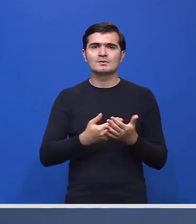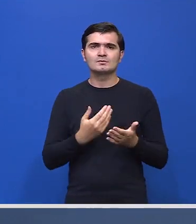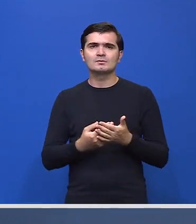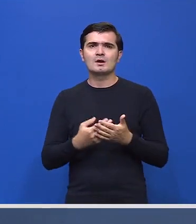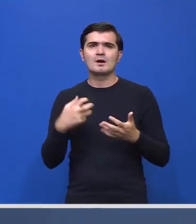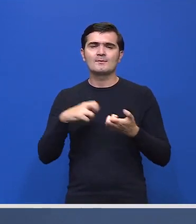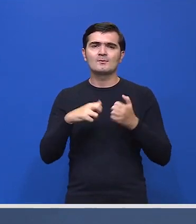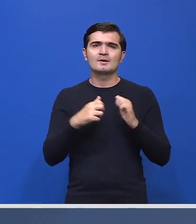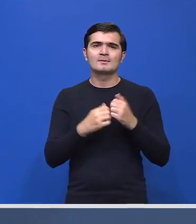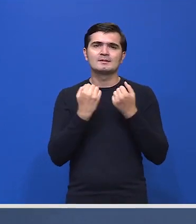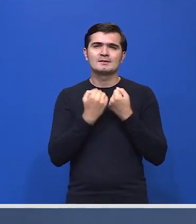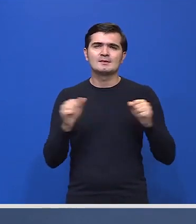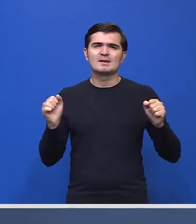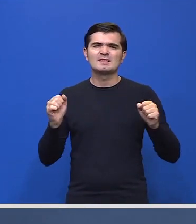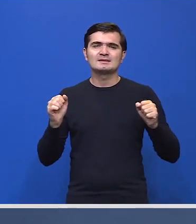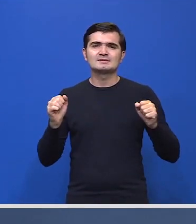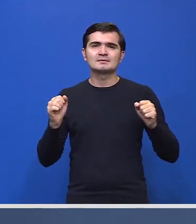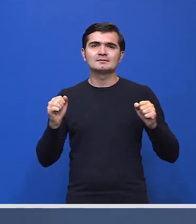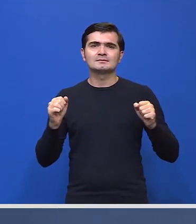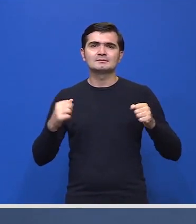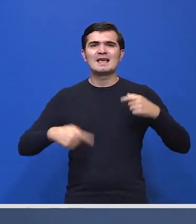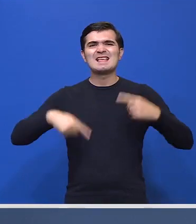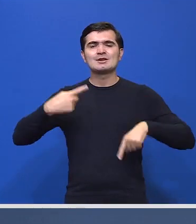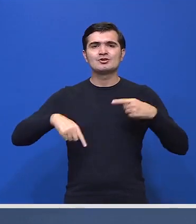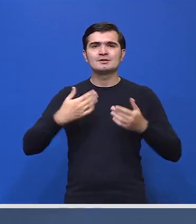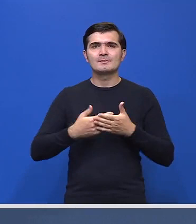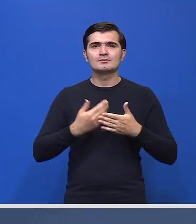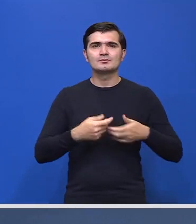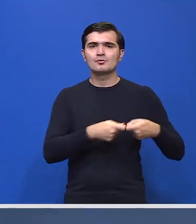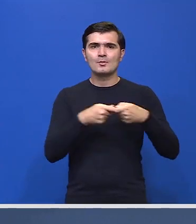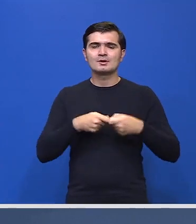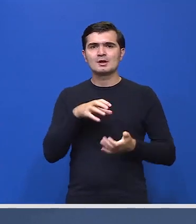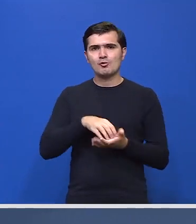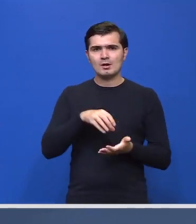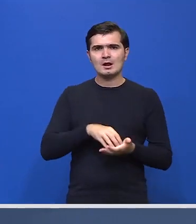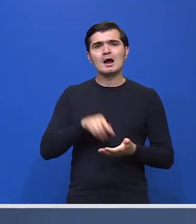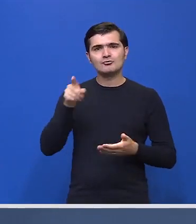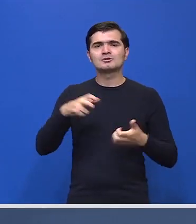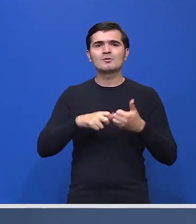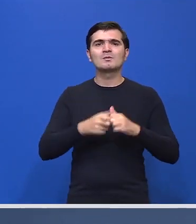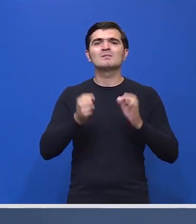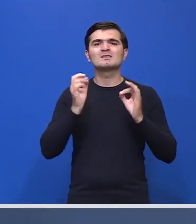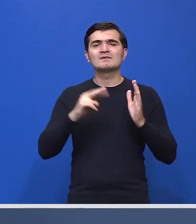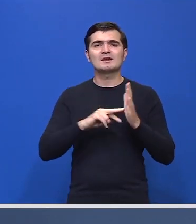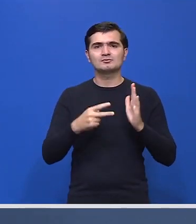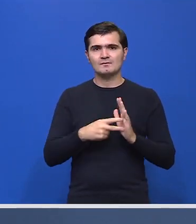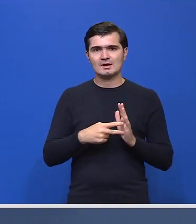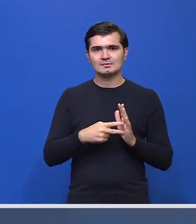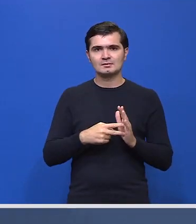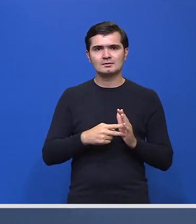de independență energetică a comunităților locale să poată fi rezolvate, încât să nu